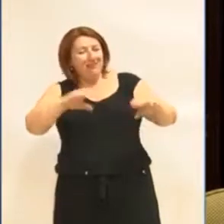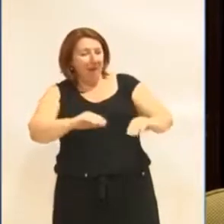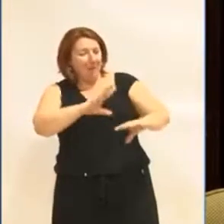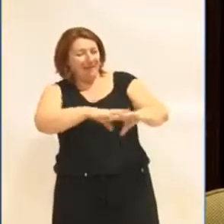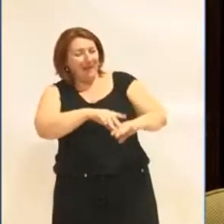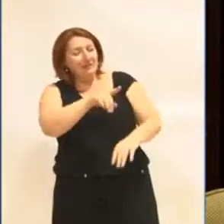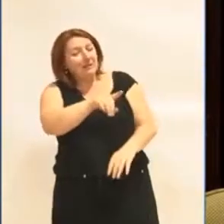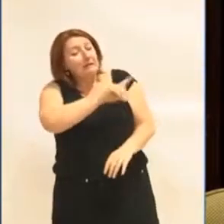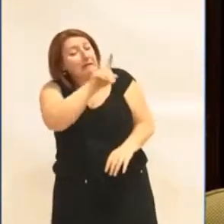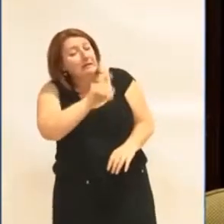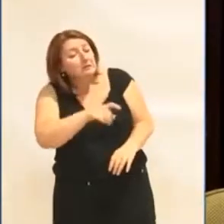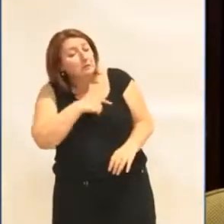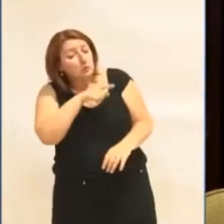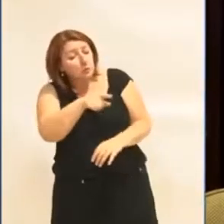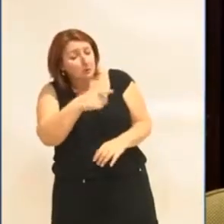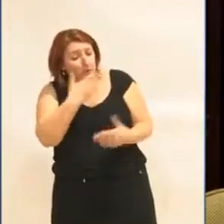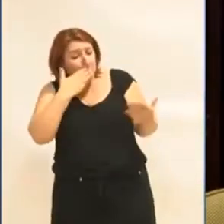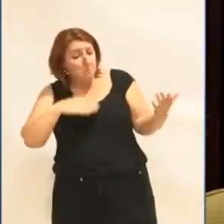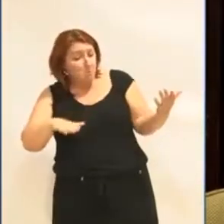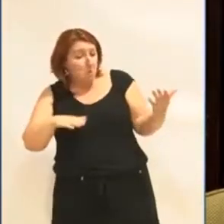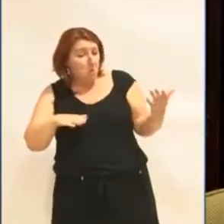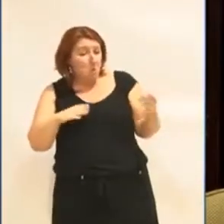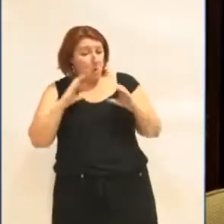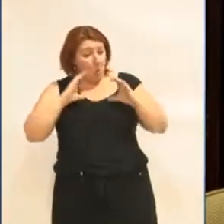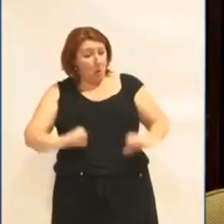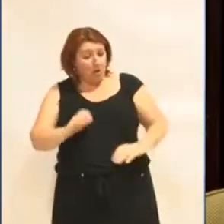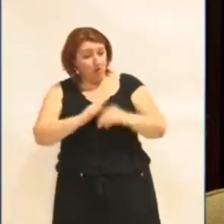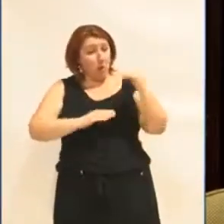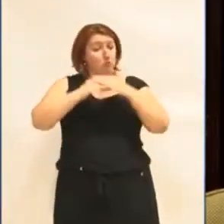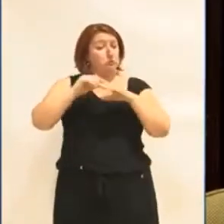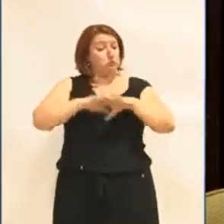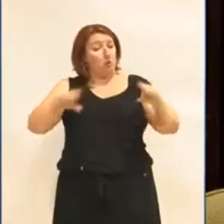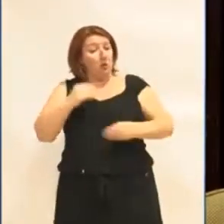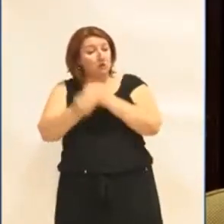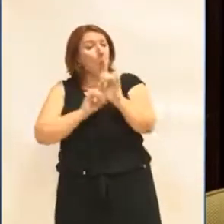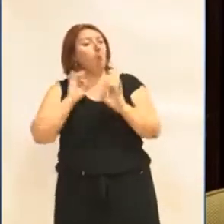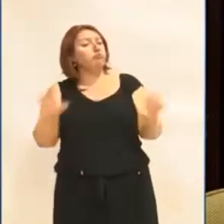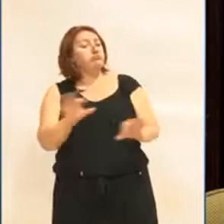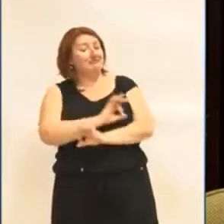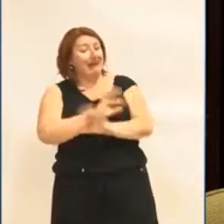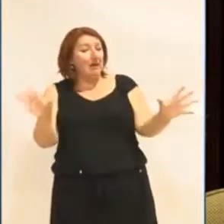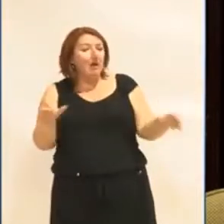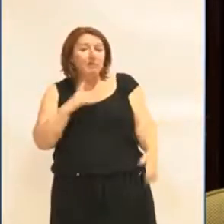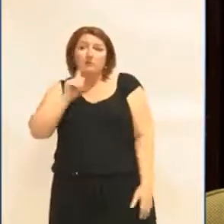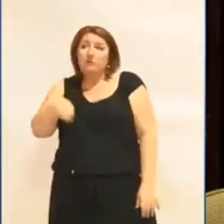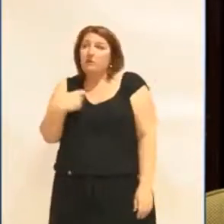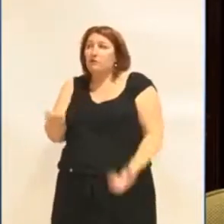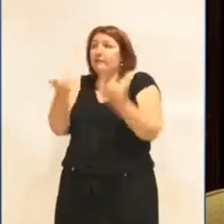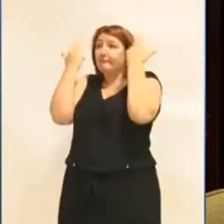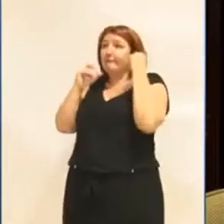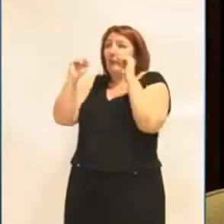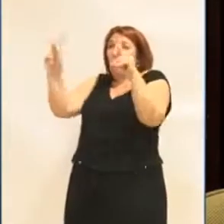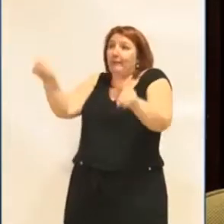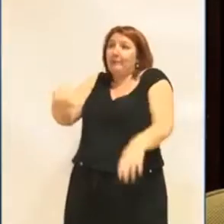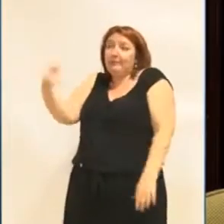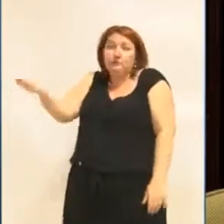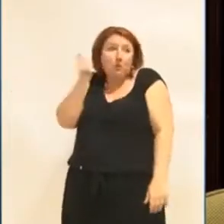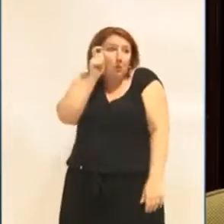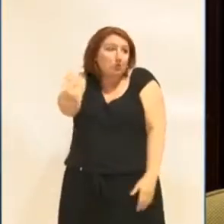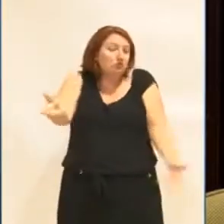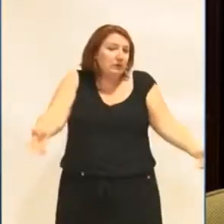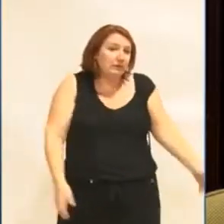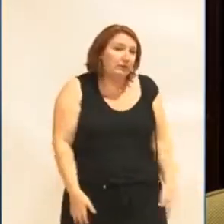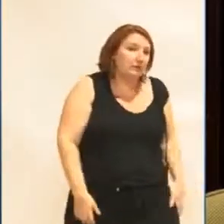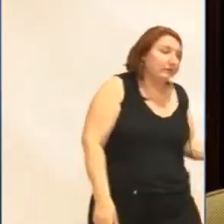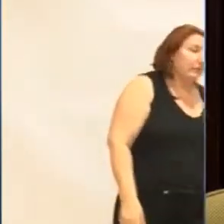vous reconstruit ou pas le collège sur place, c'est évident que tout le monde répond OK. Donc, et ce que